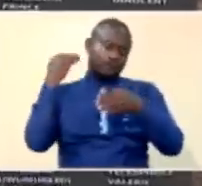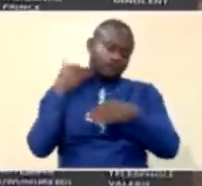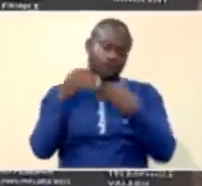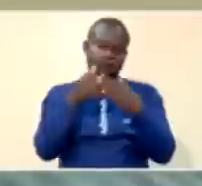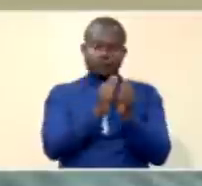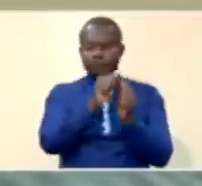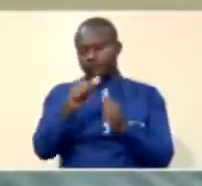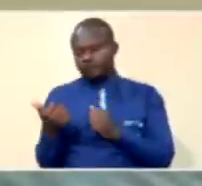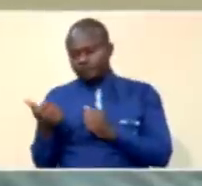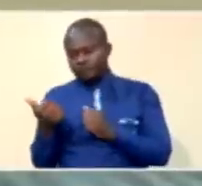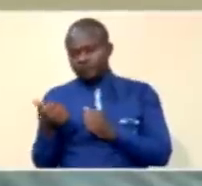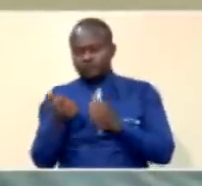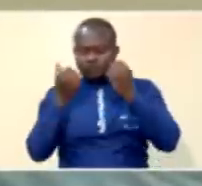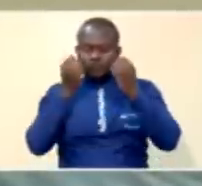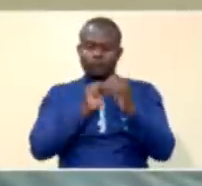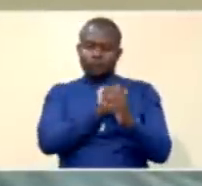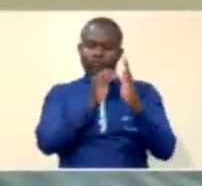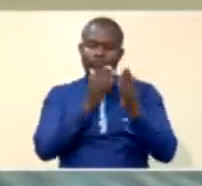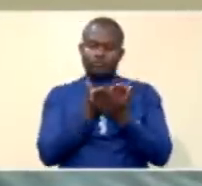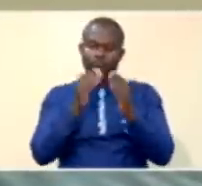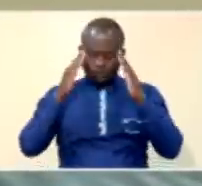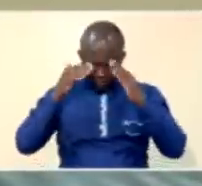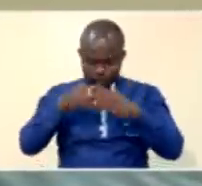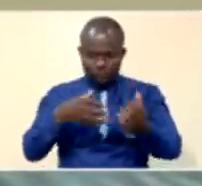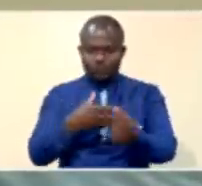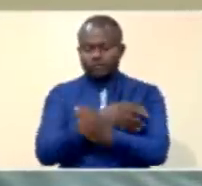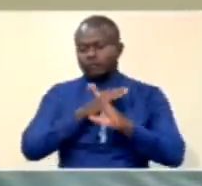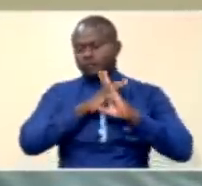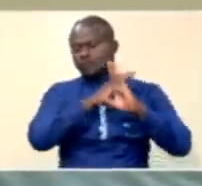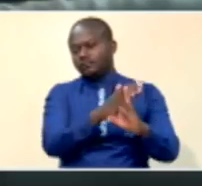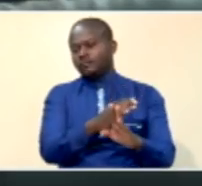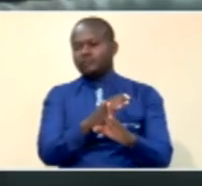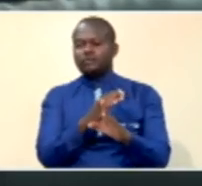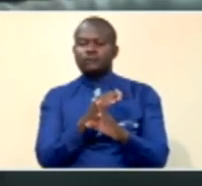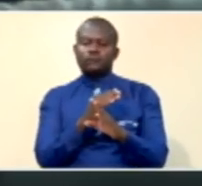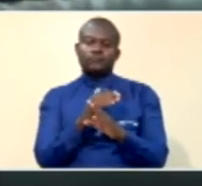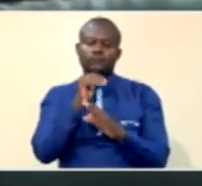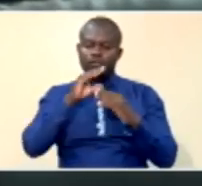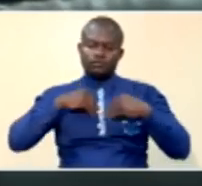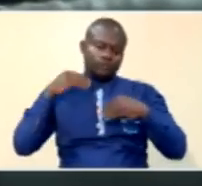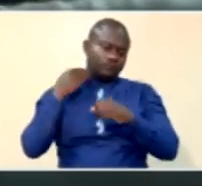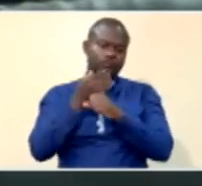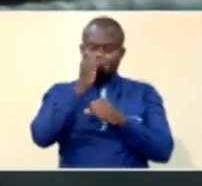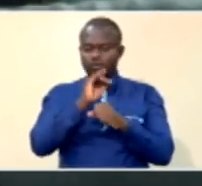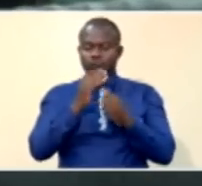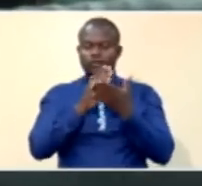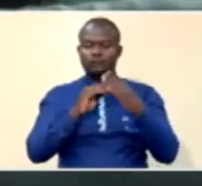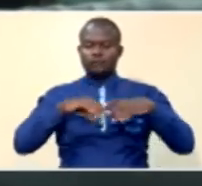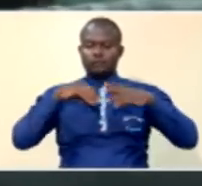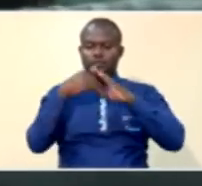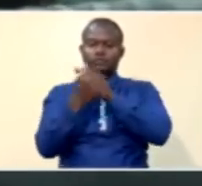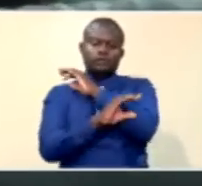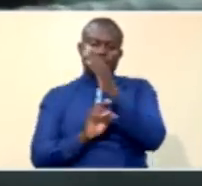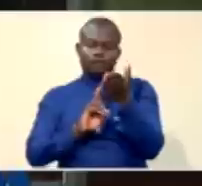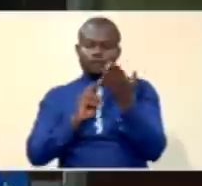n'ibindi. Abasenateri basabye ko hashyirwa imbaraga mu kurwanya abapfobya Jenoside yakorewe Abatutsi, bamwe bari no mu bihugu by'amahanga